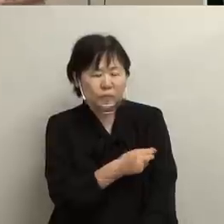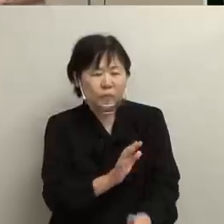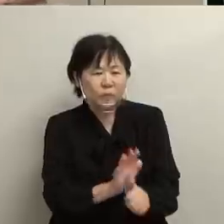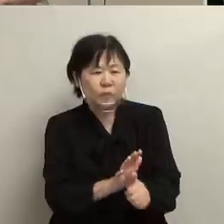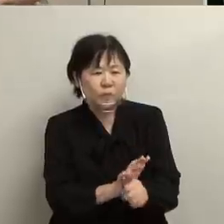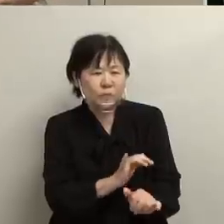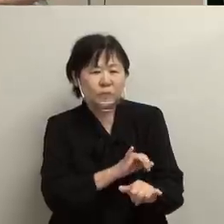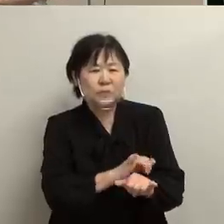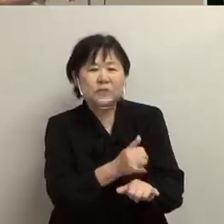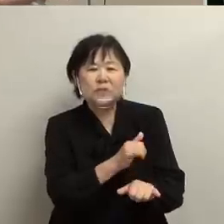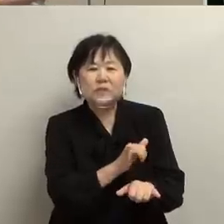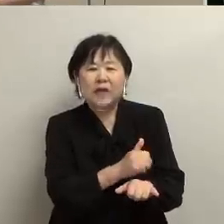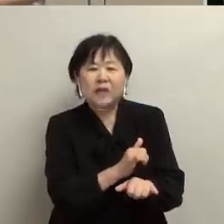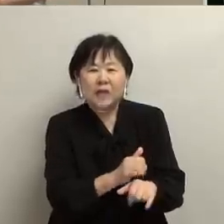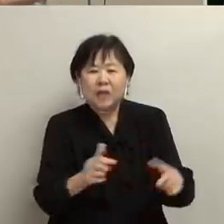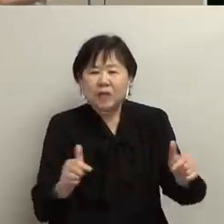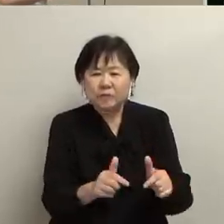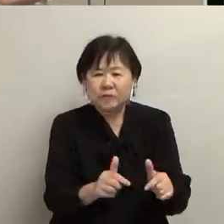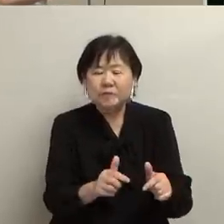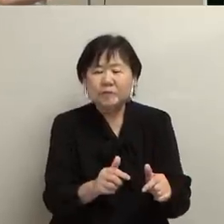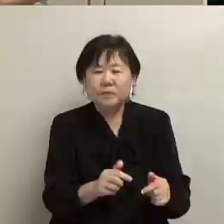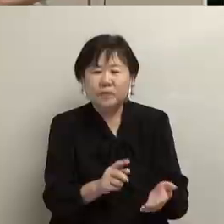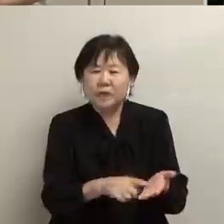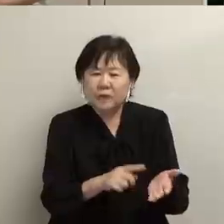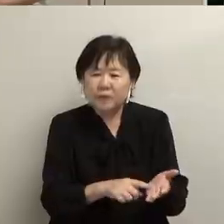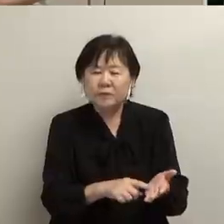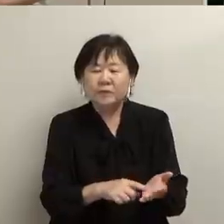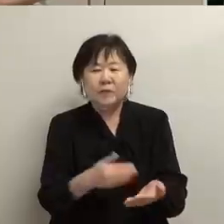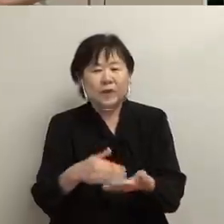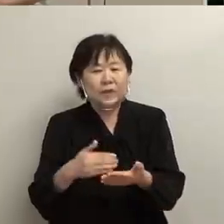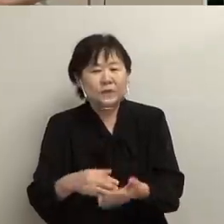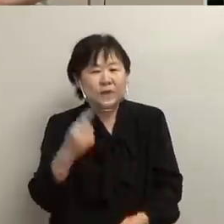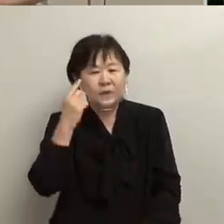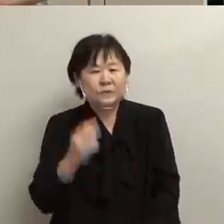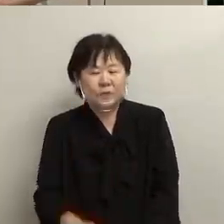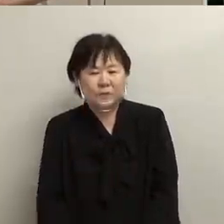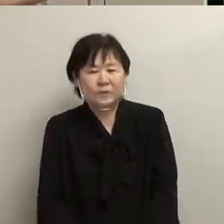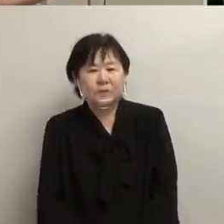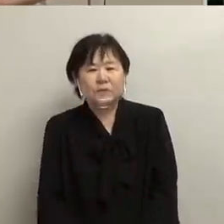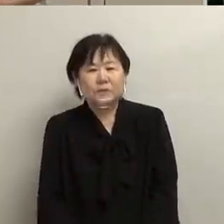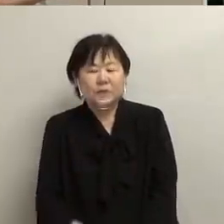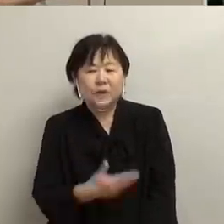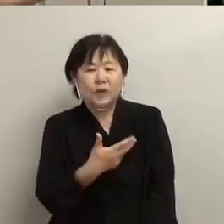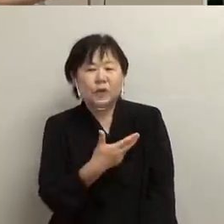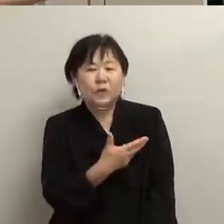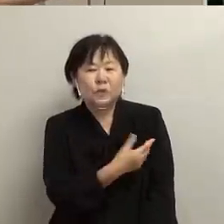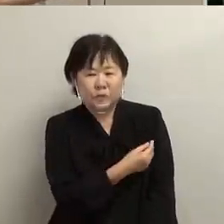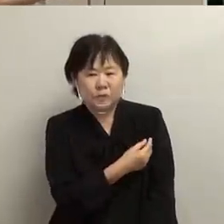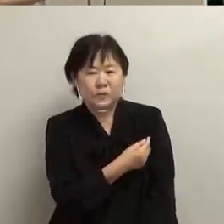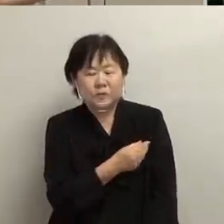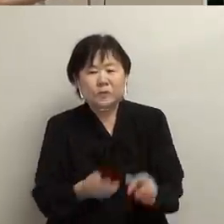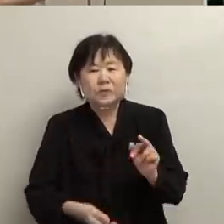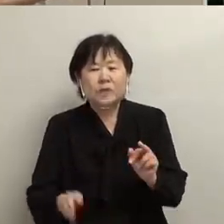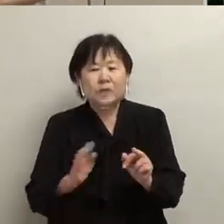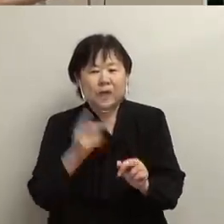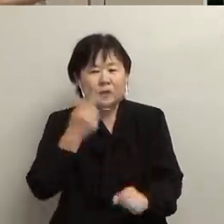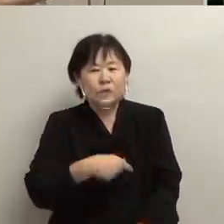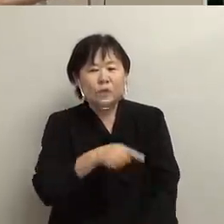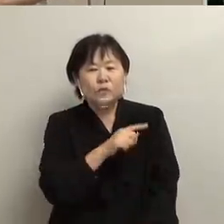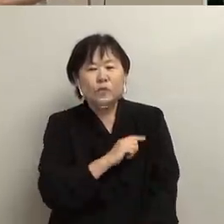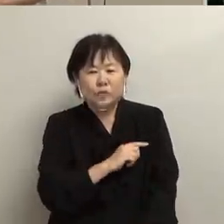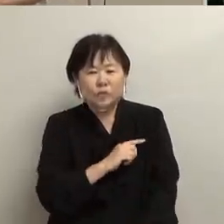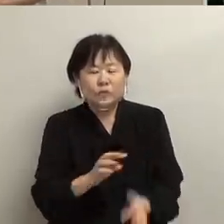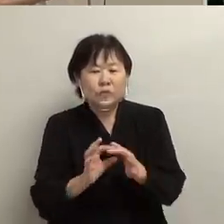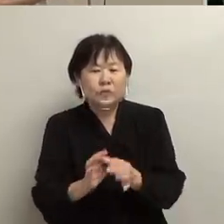お話をされていたかと思いますで8先ほどその越冬アク禁接種センターの能力の増強の話でその線